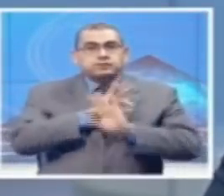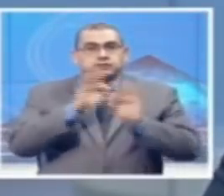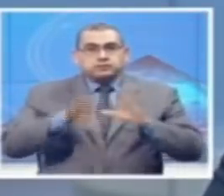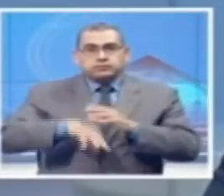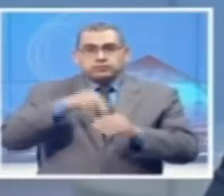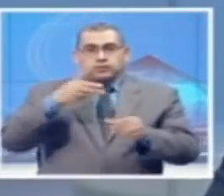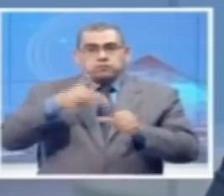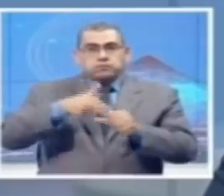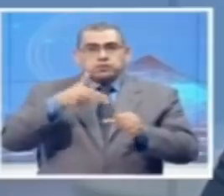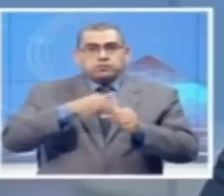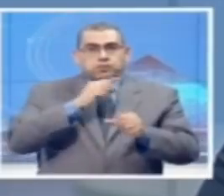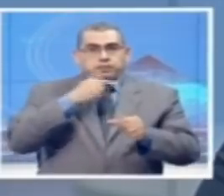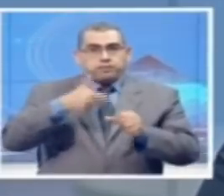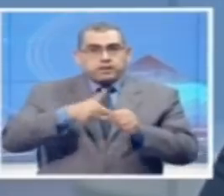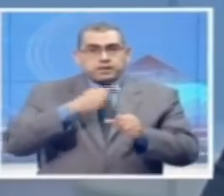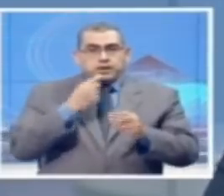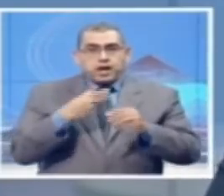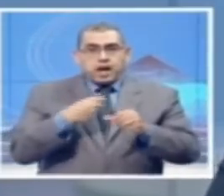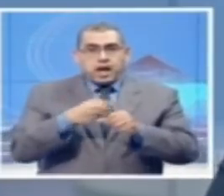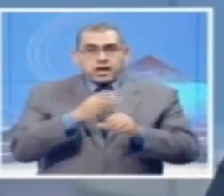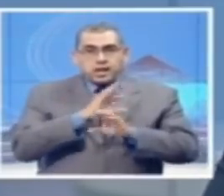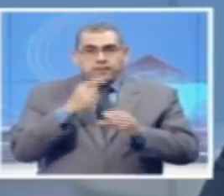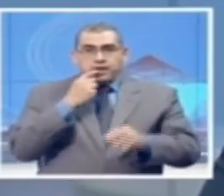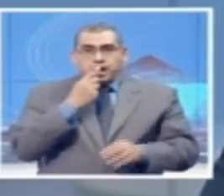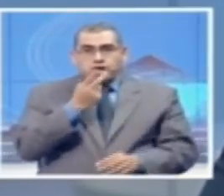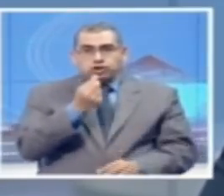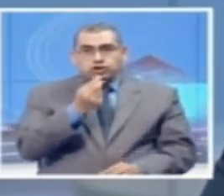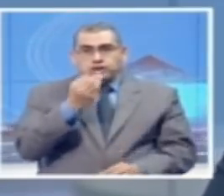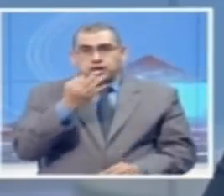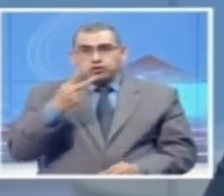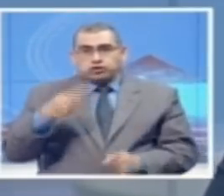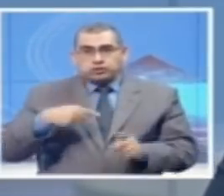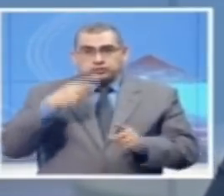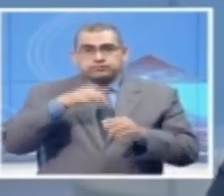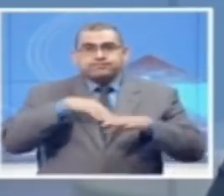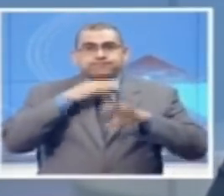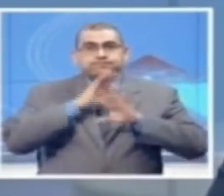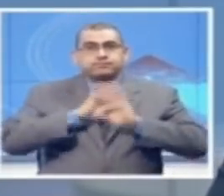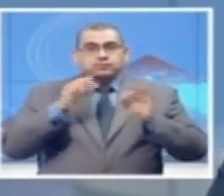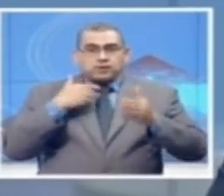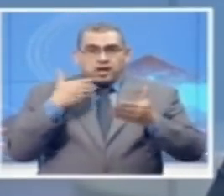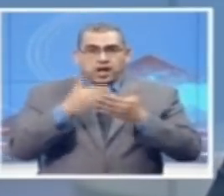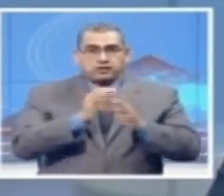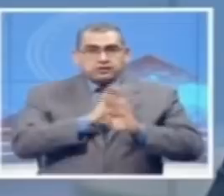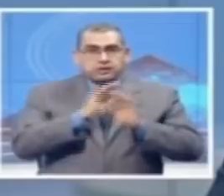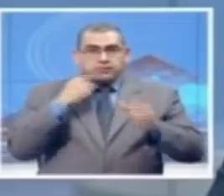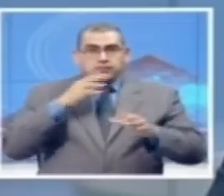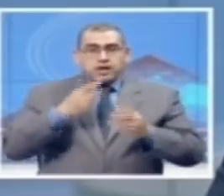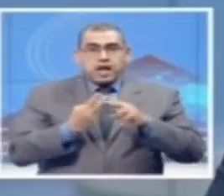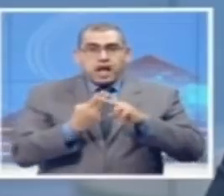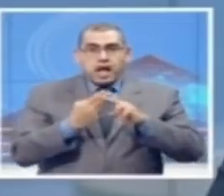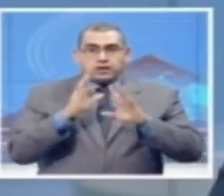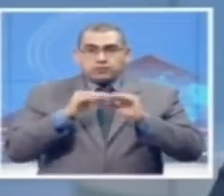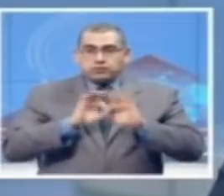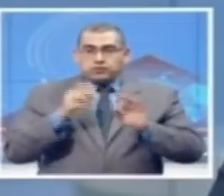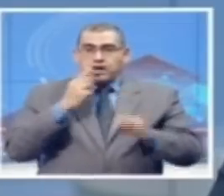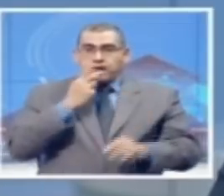المنتجات البترولية البنزين والسولار عام 2023، وذلك بعد تحقيق الاكتفاء الذاتي من الغاز